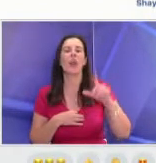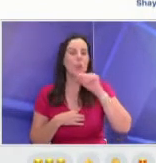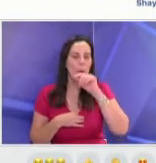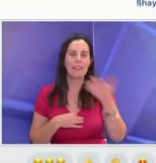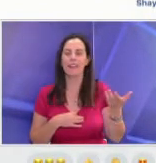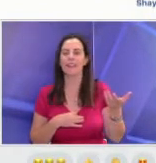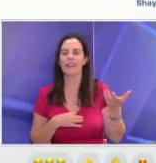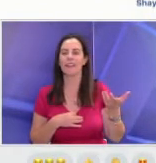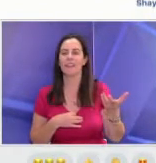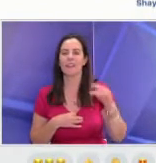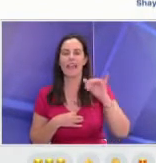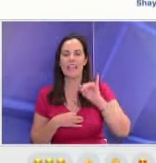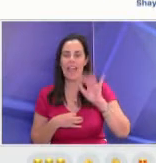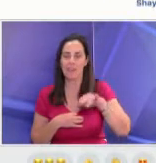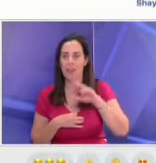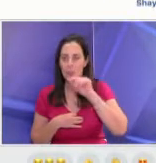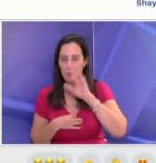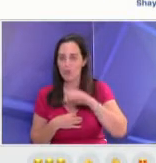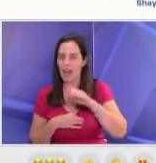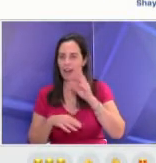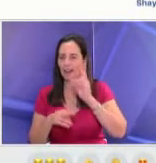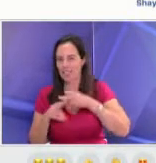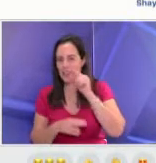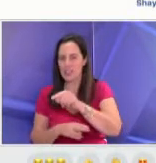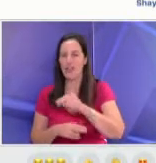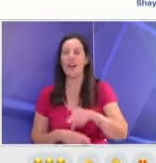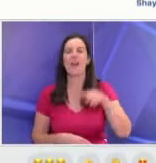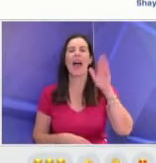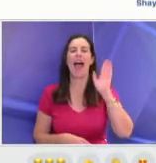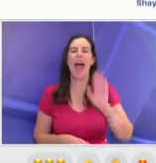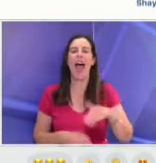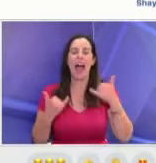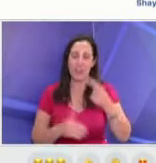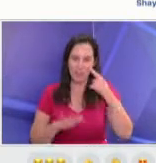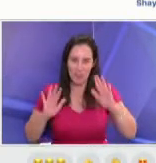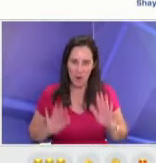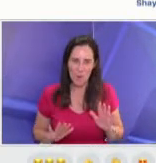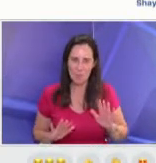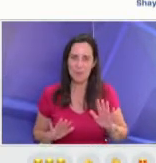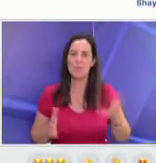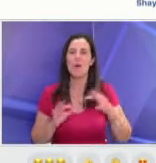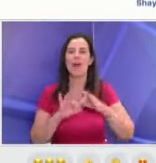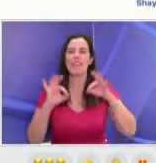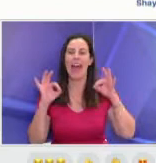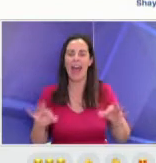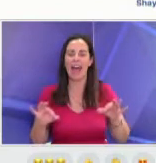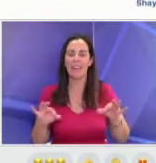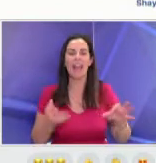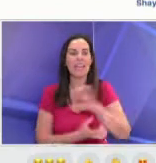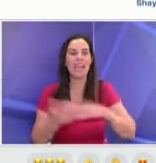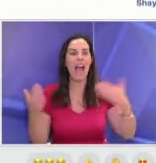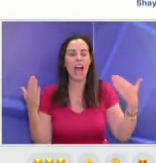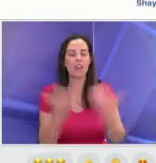טוויטר, ליריב גם יש טוויטר, אפשר גם נג'סט לו. גם ל... עכשיו, תראו, בואו נתחיל לדבר על הסערה